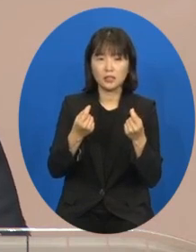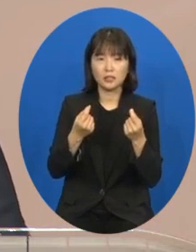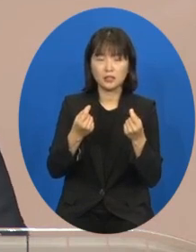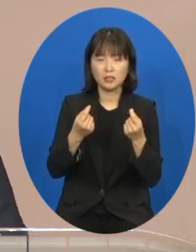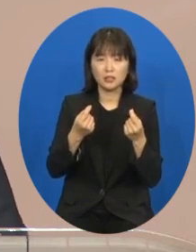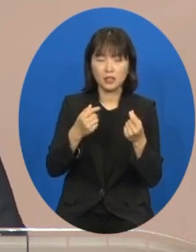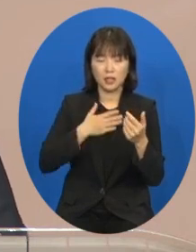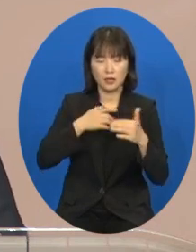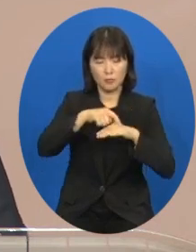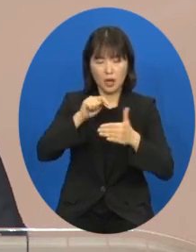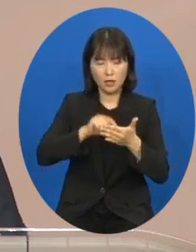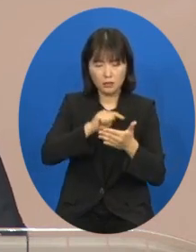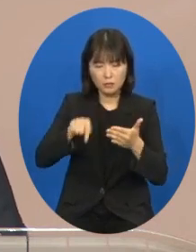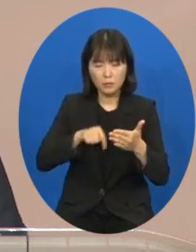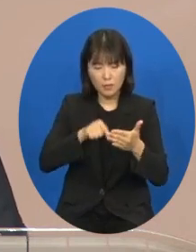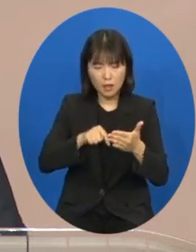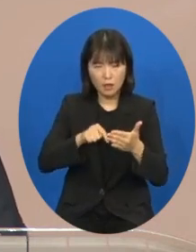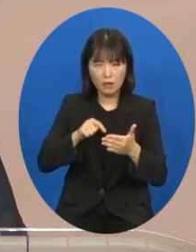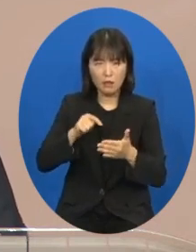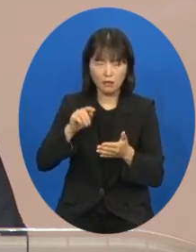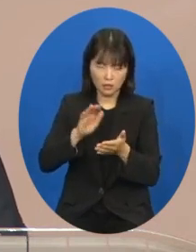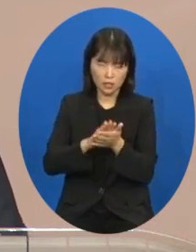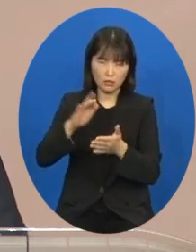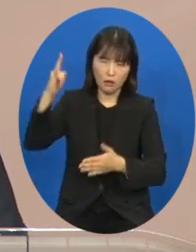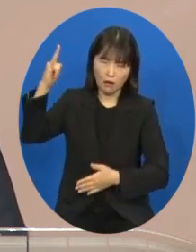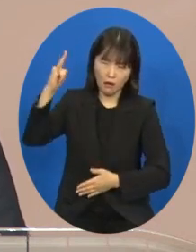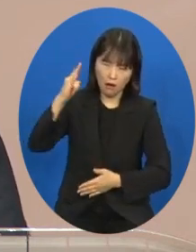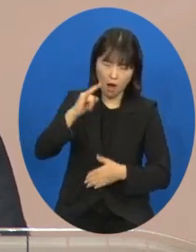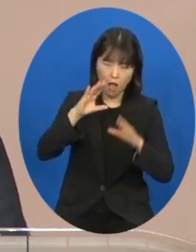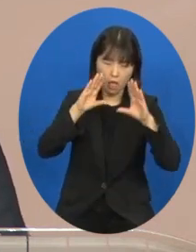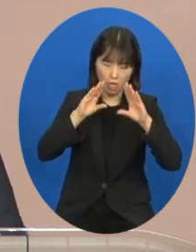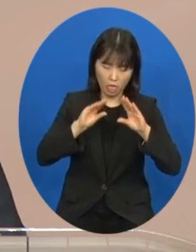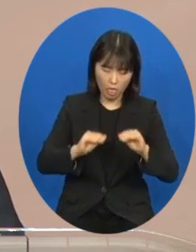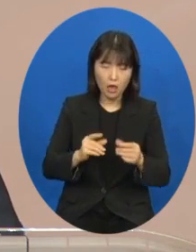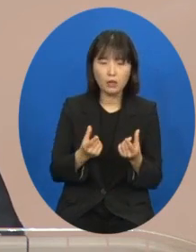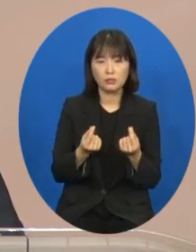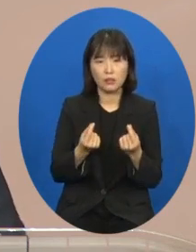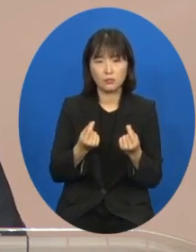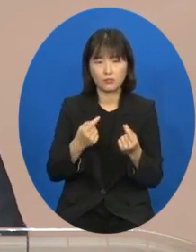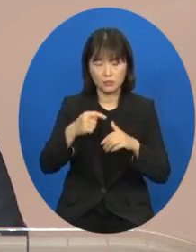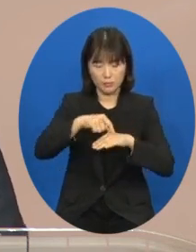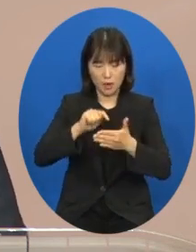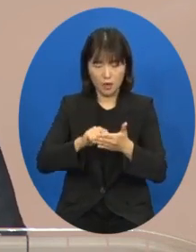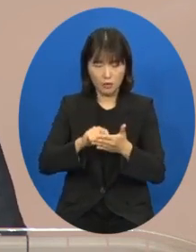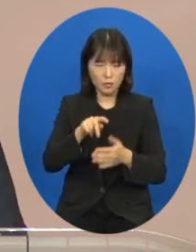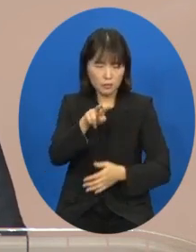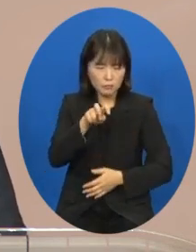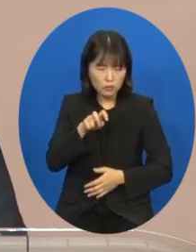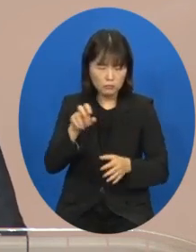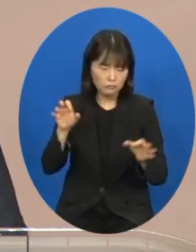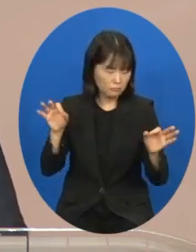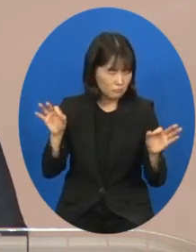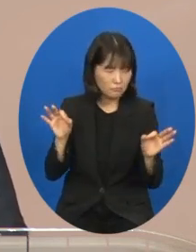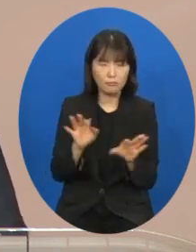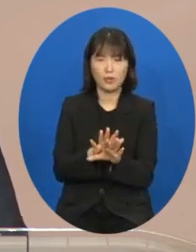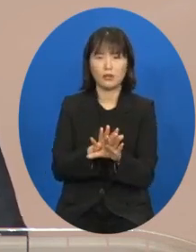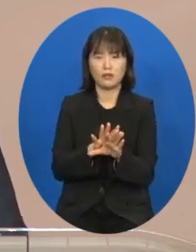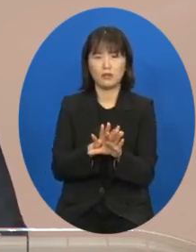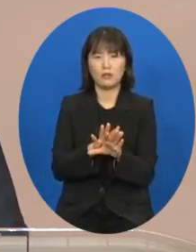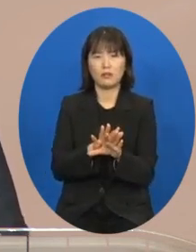뜨거운 태양빛이 비추어 녹는 것처럼 제 마음에서 미움이 사라져